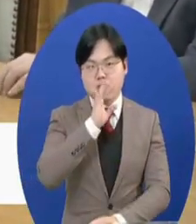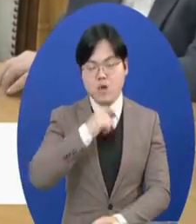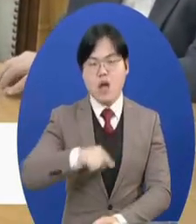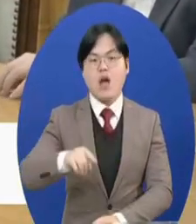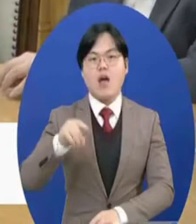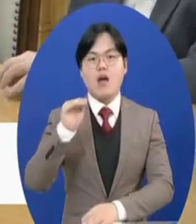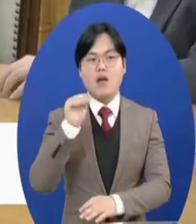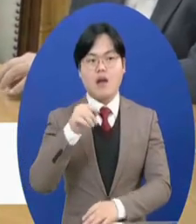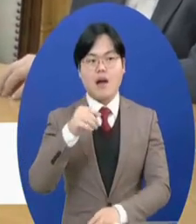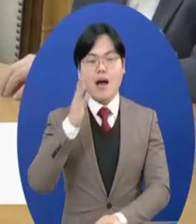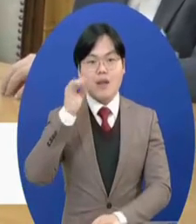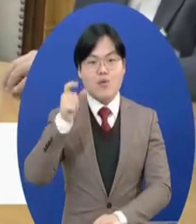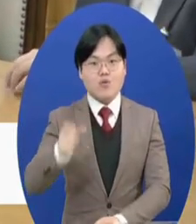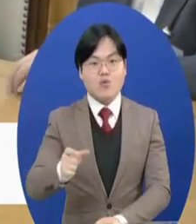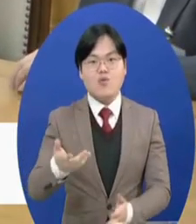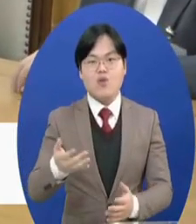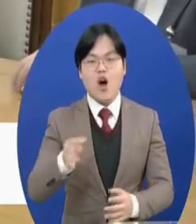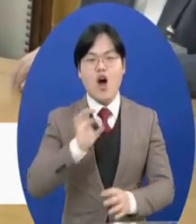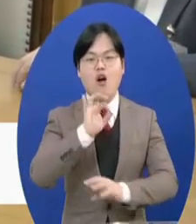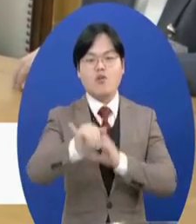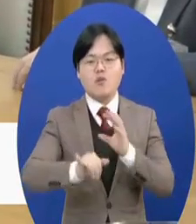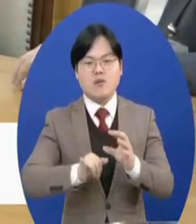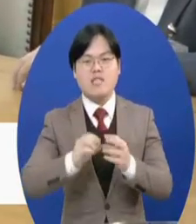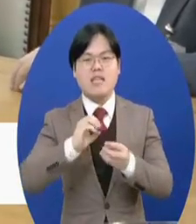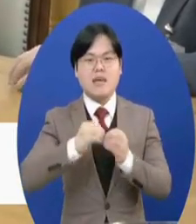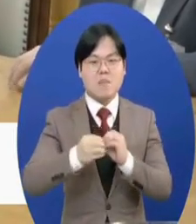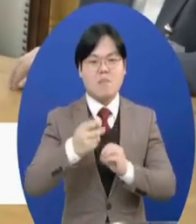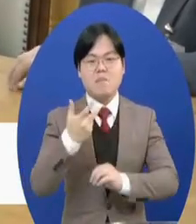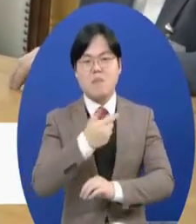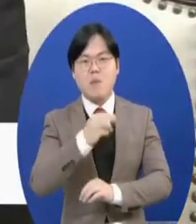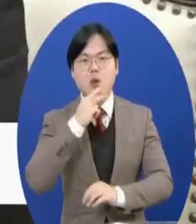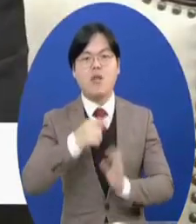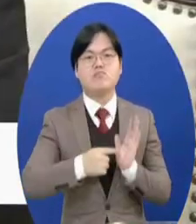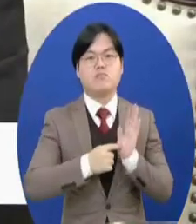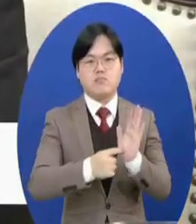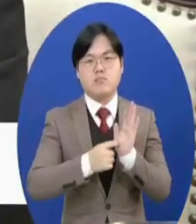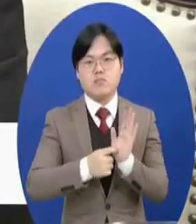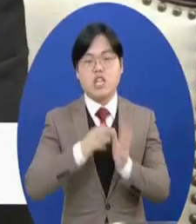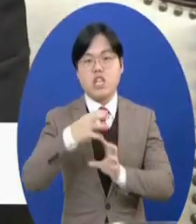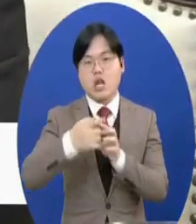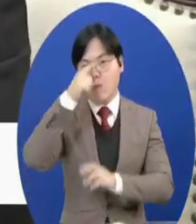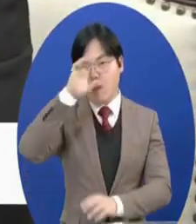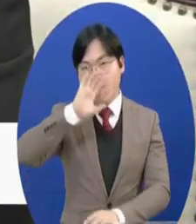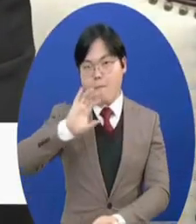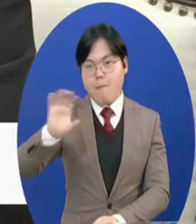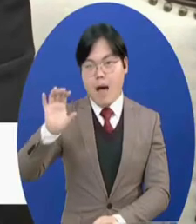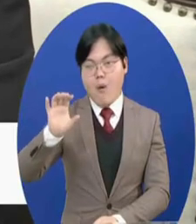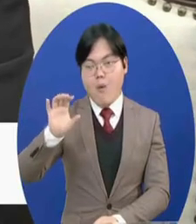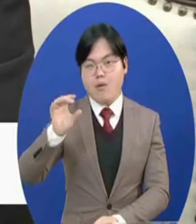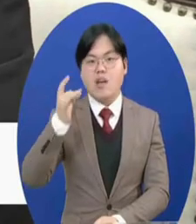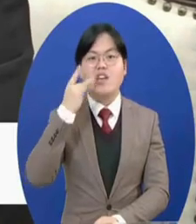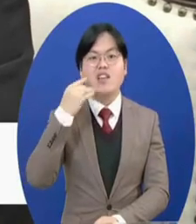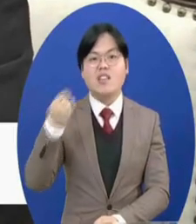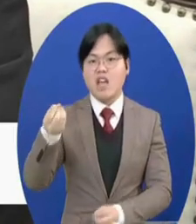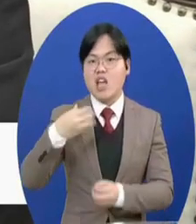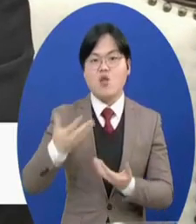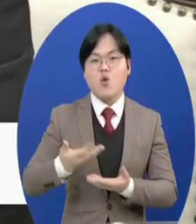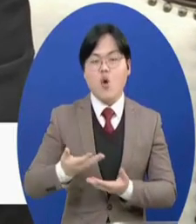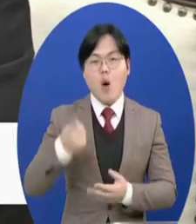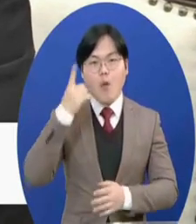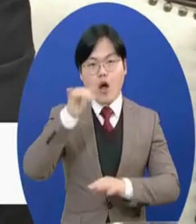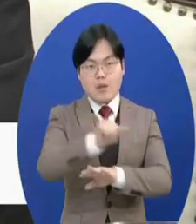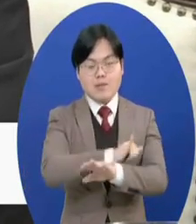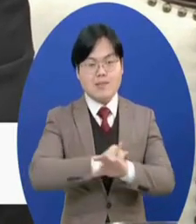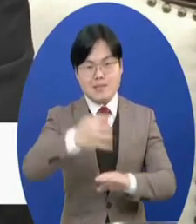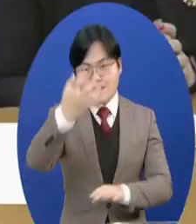Дьордиза олон улсад хэрэгжүүлж байгаа зарим вакцины явцын талаарч мэдээлэл өглөө. Дэлхийн эрүүл мэндийн байгууллагын суурин төлөөлөгч хэлэхдээ за Монгол улсын засгийн